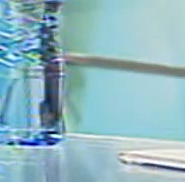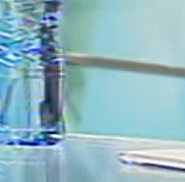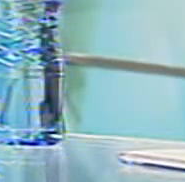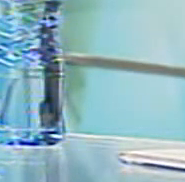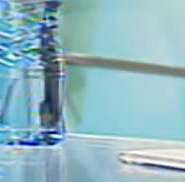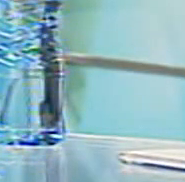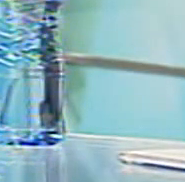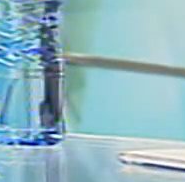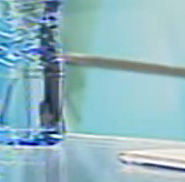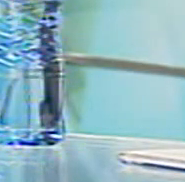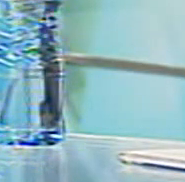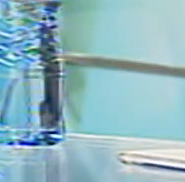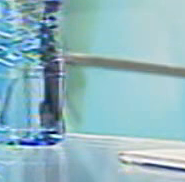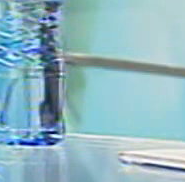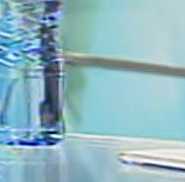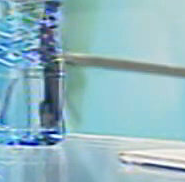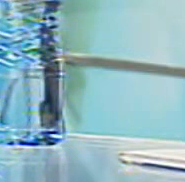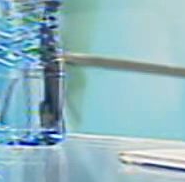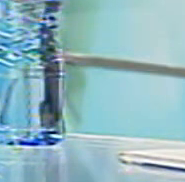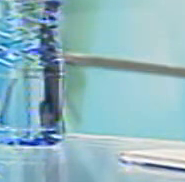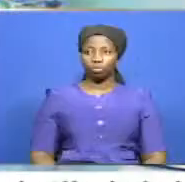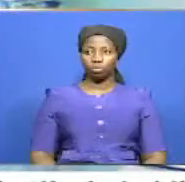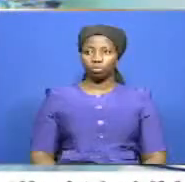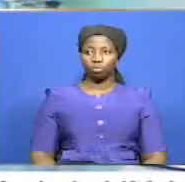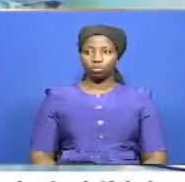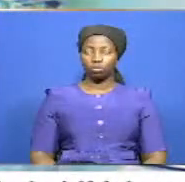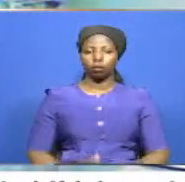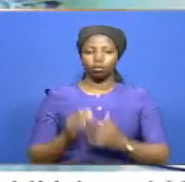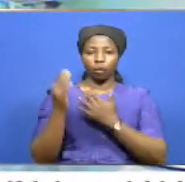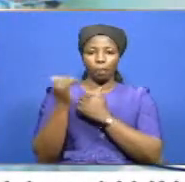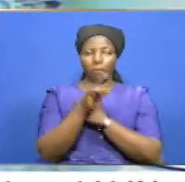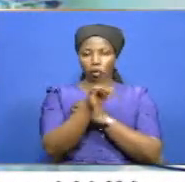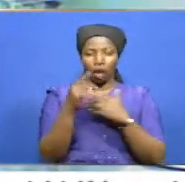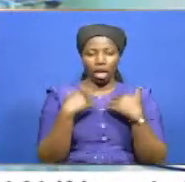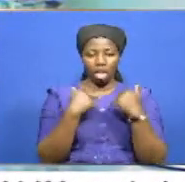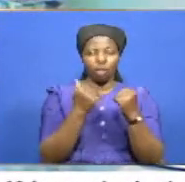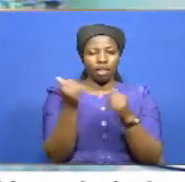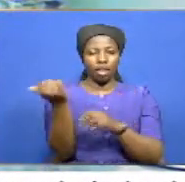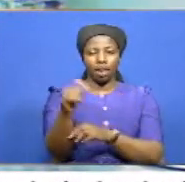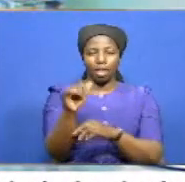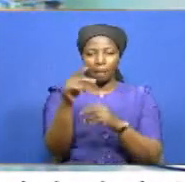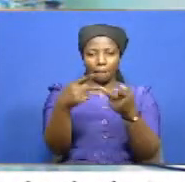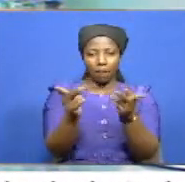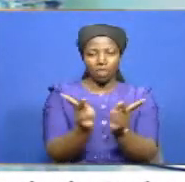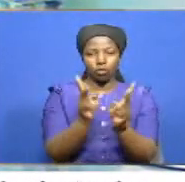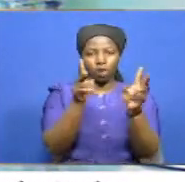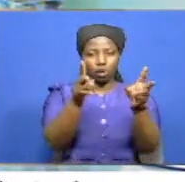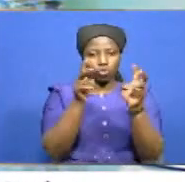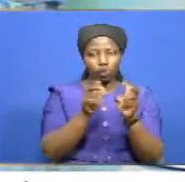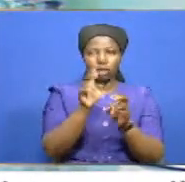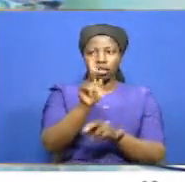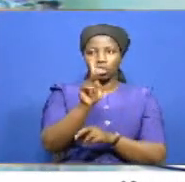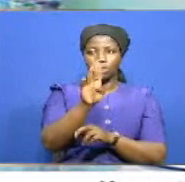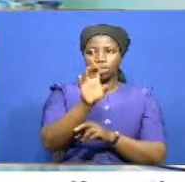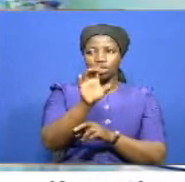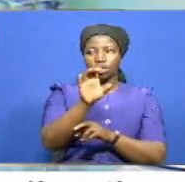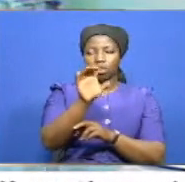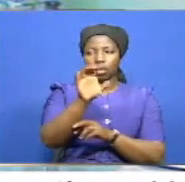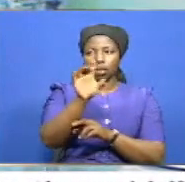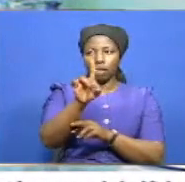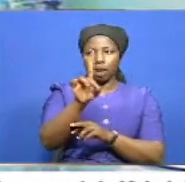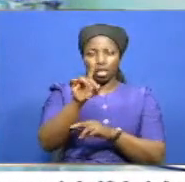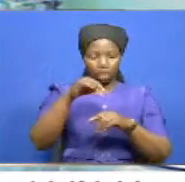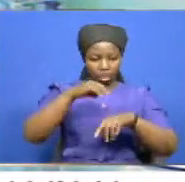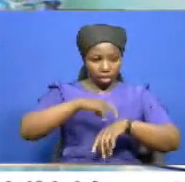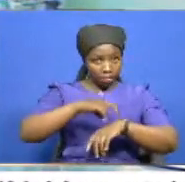Ahlan wa sahlan wa marhaban, ni matumaini yangu kwamba ubuheri wa afya popote pale unapoitazama KBC Channel 1. Wasaa huu ikiwa ni